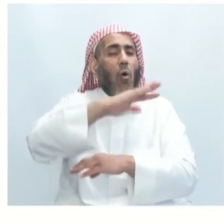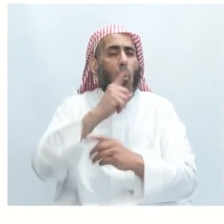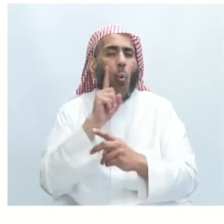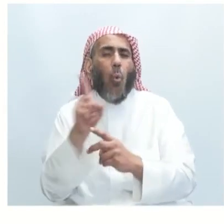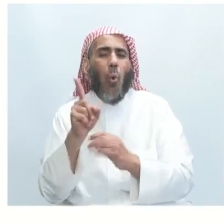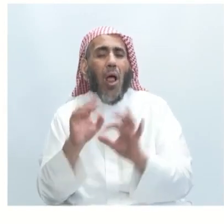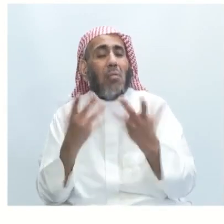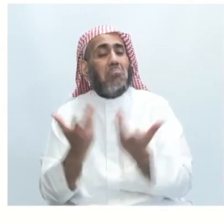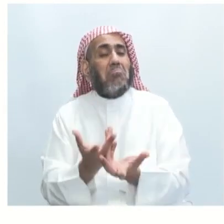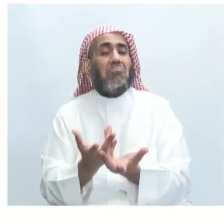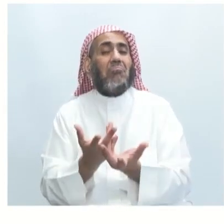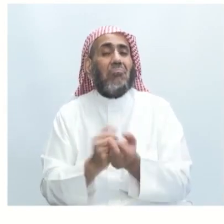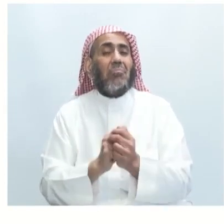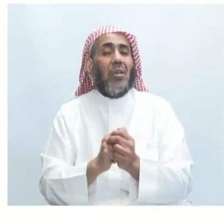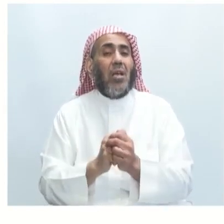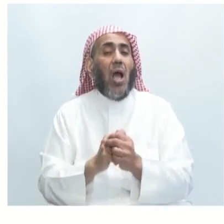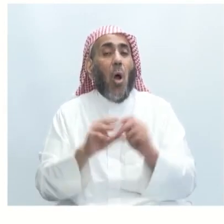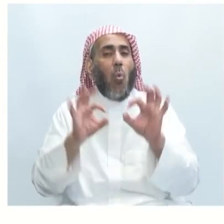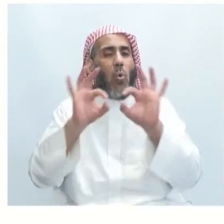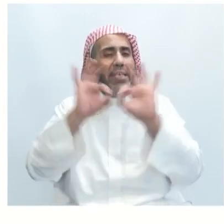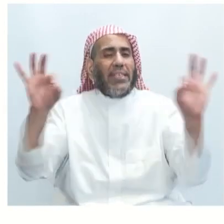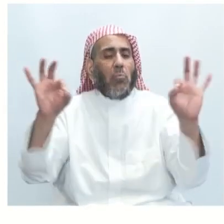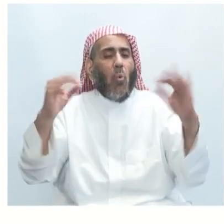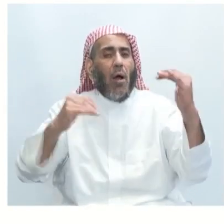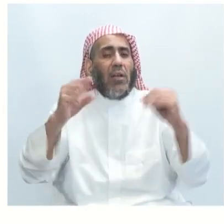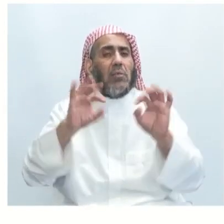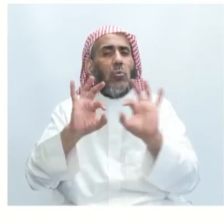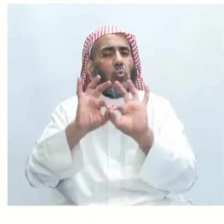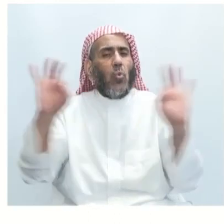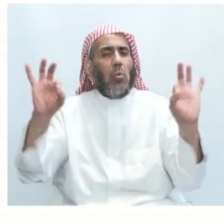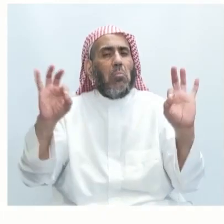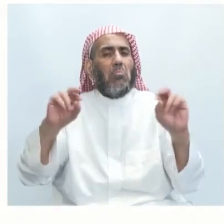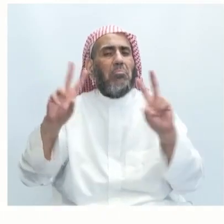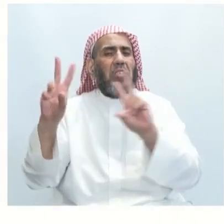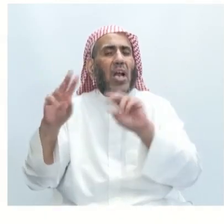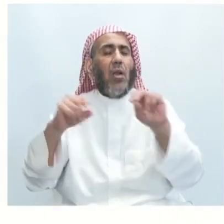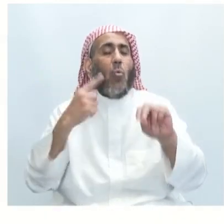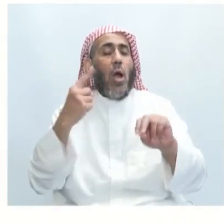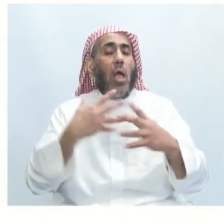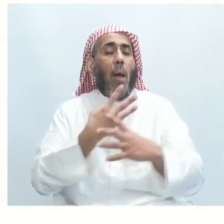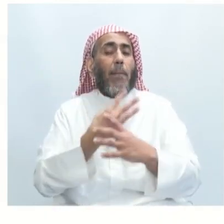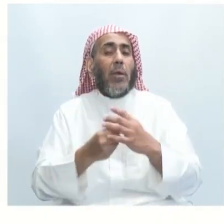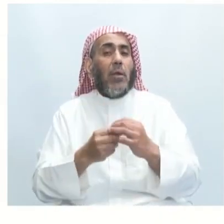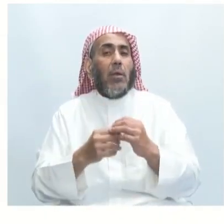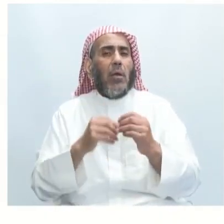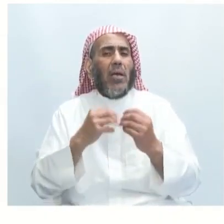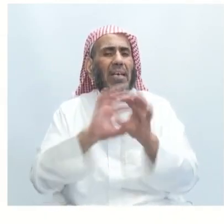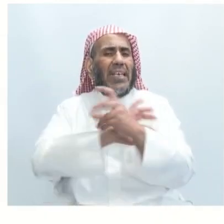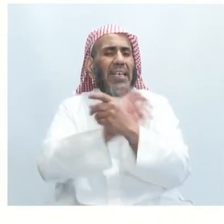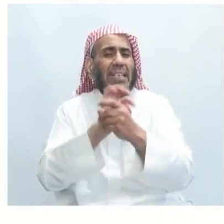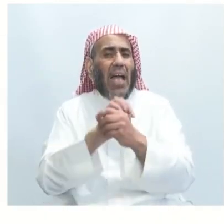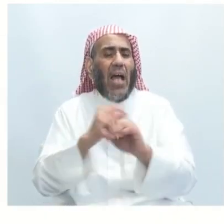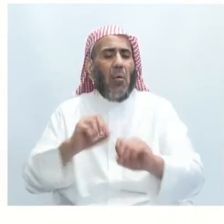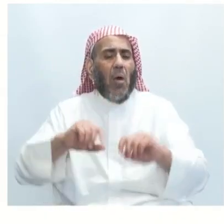لاحظنا ابنائي وبنات الطلاب او قسنا هما فنجد ان طولهما بشكل واحد ابنائي خداع الاقواس